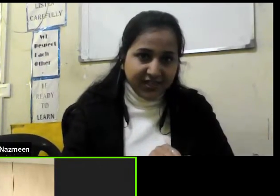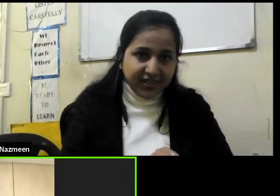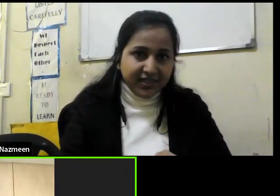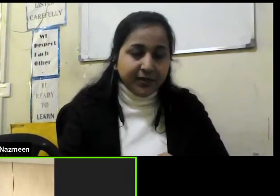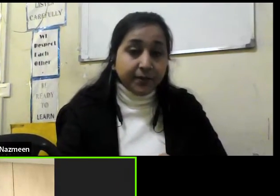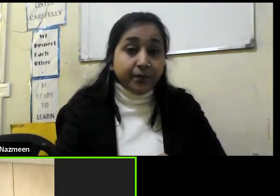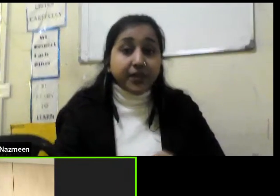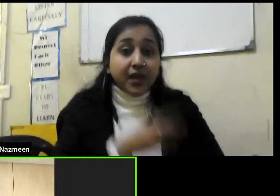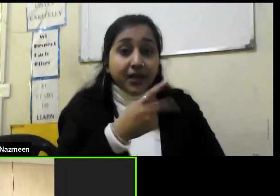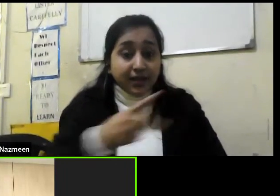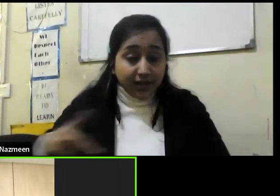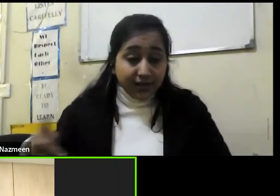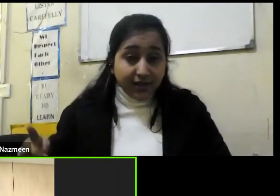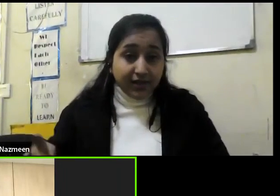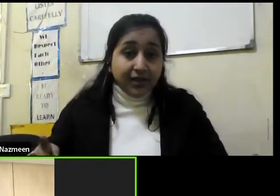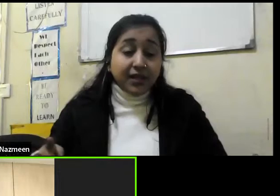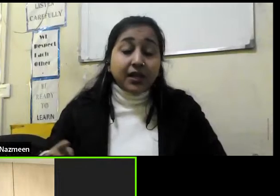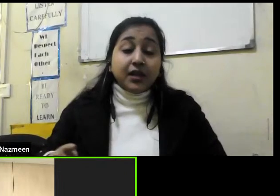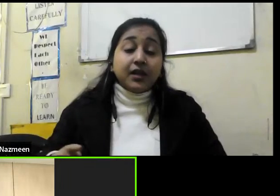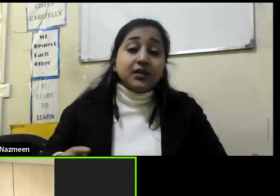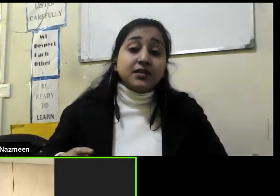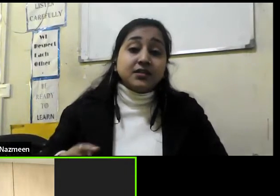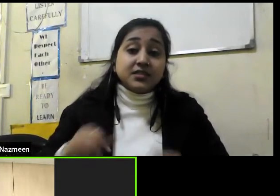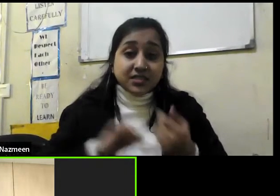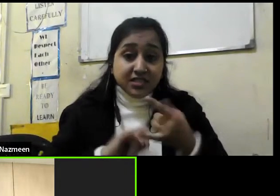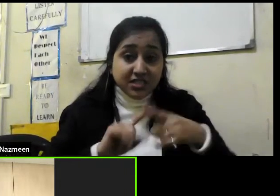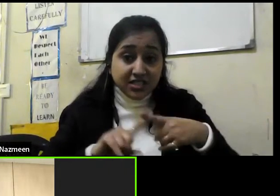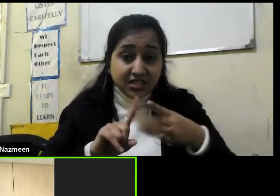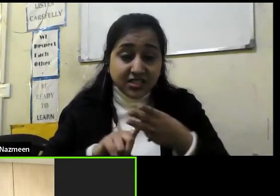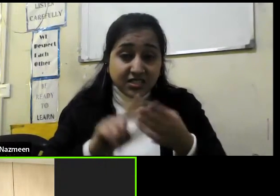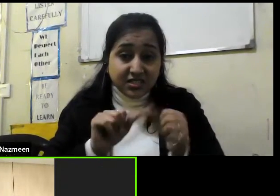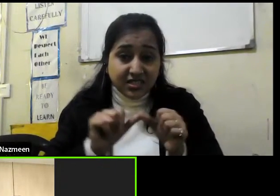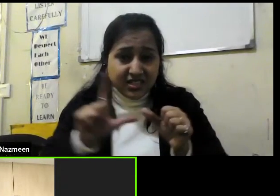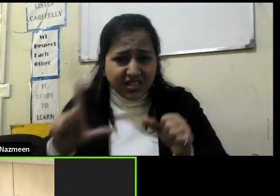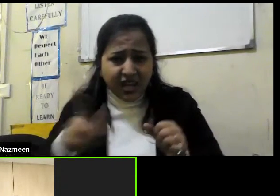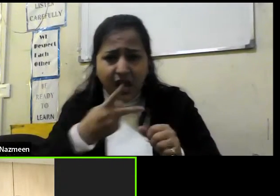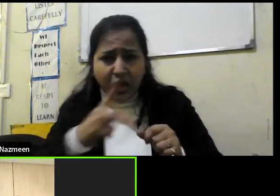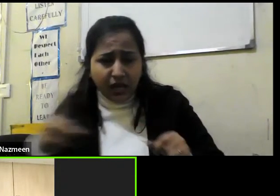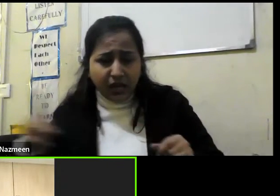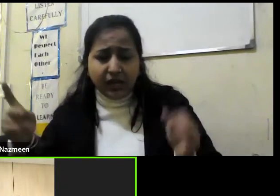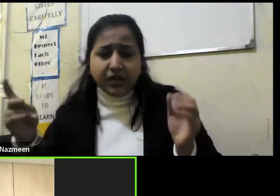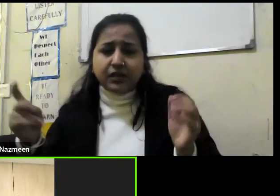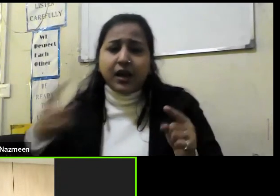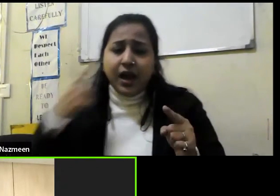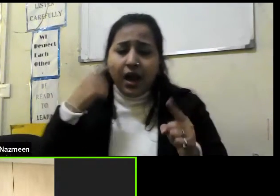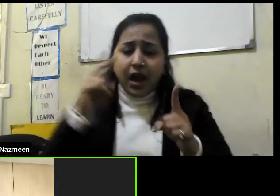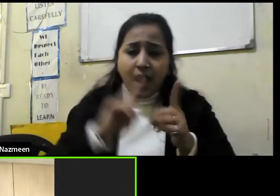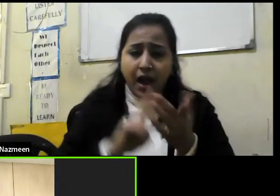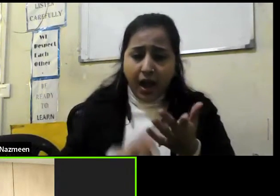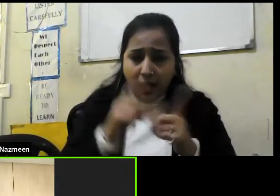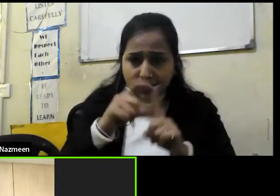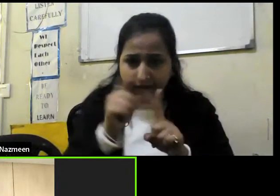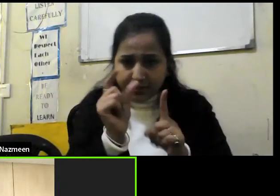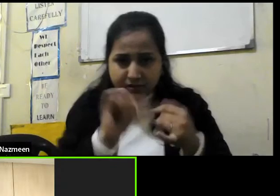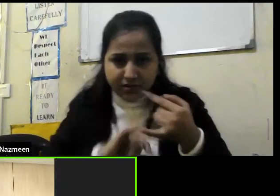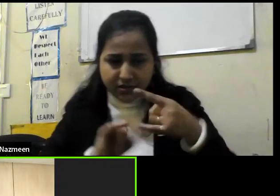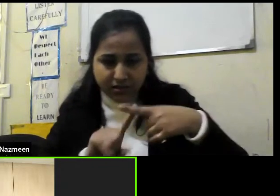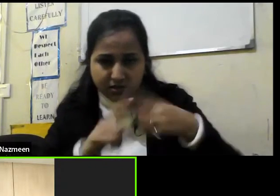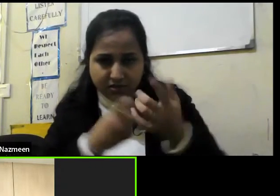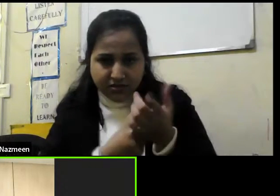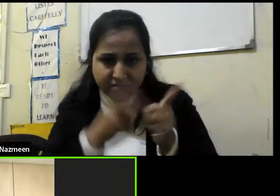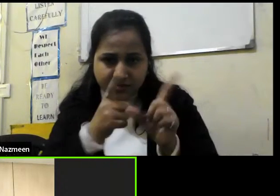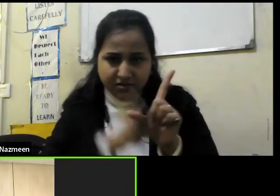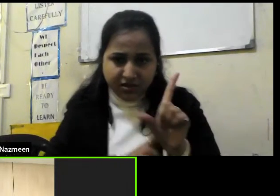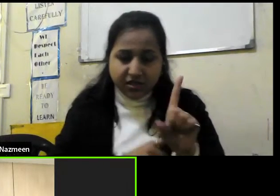इंडस्ट्री, मैन्युफैक्चरिंग इंडस्ट्री, स्टील इंडस्ट्री एंड डिफरेंट काइंड ऑफ इंडस्ट्रीज व्हिच टाटा ग्रुप इज रिप्रेजेंटिंग. सो